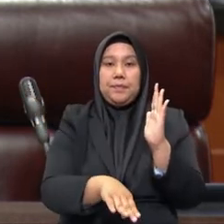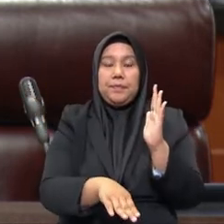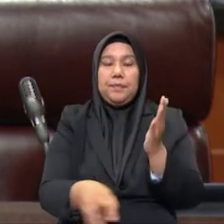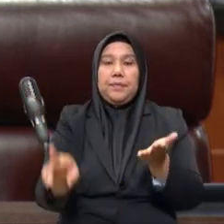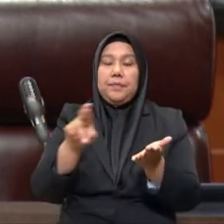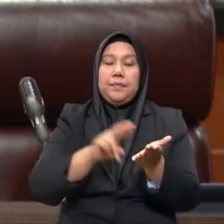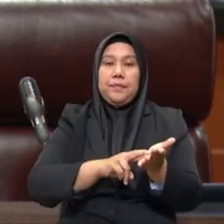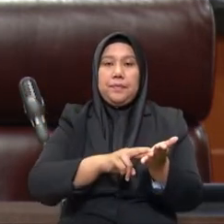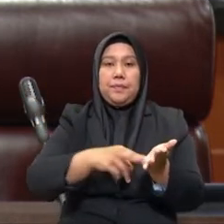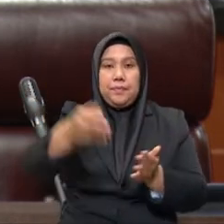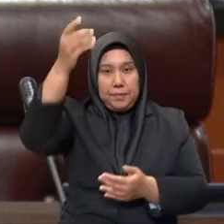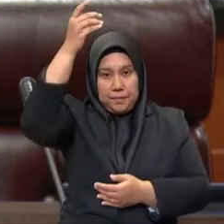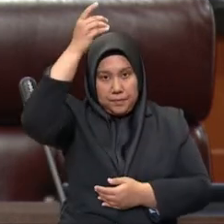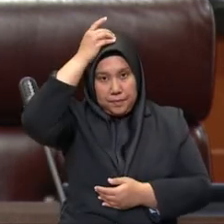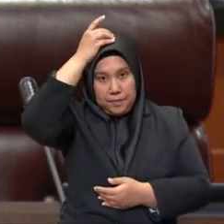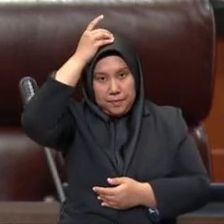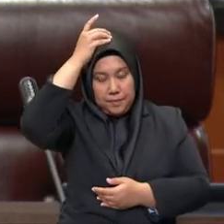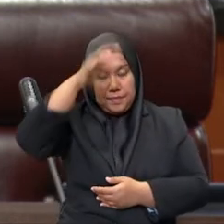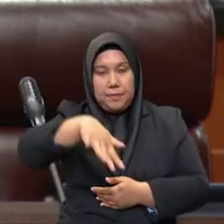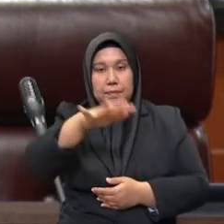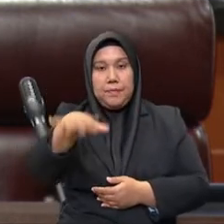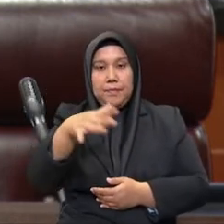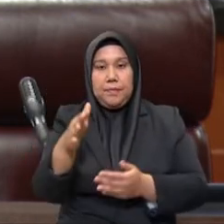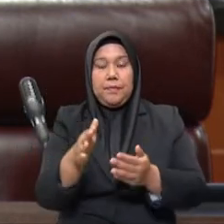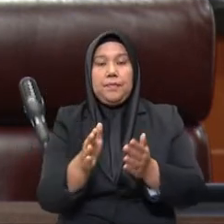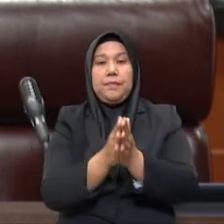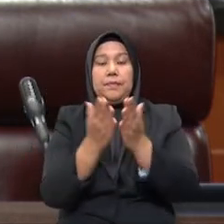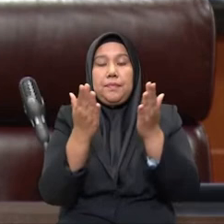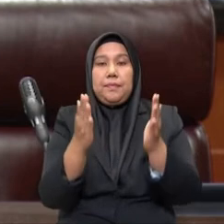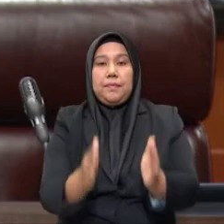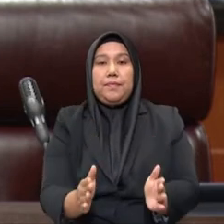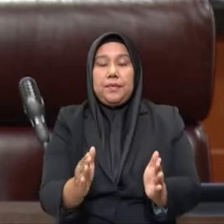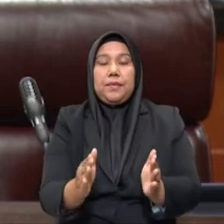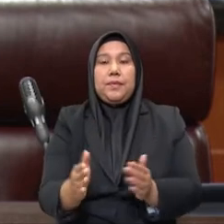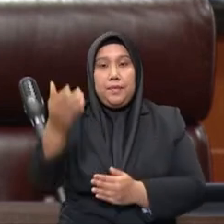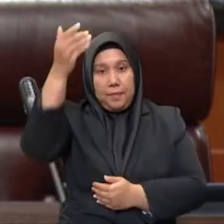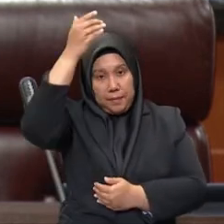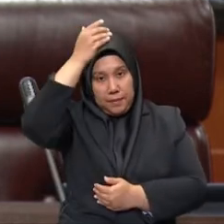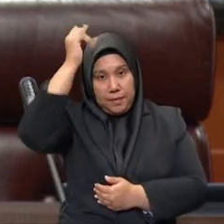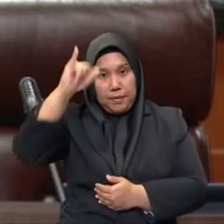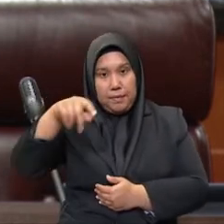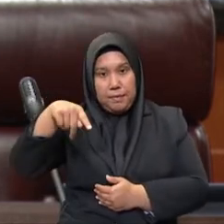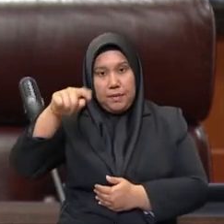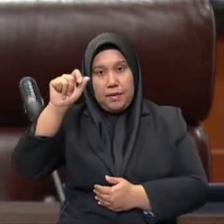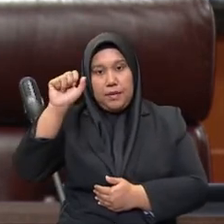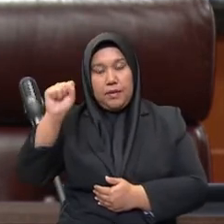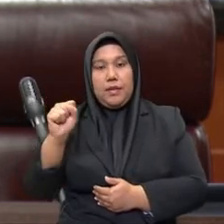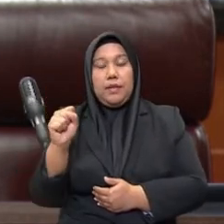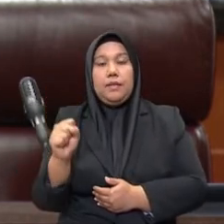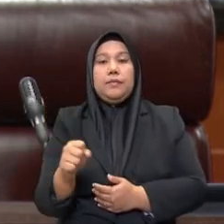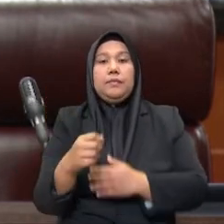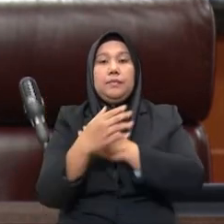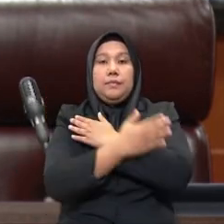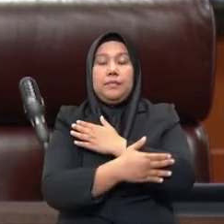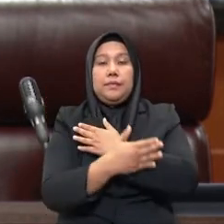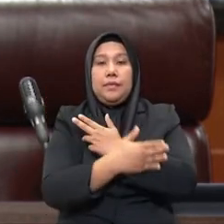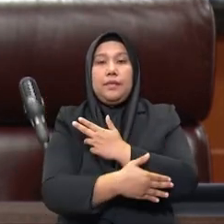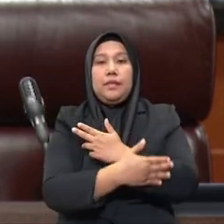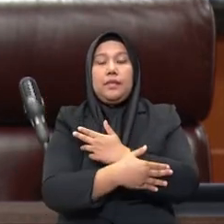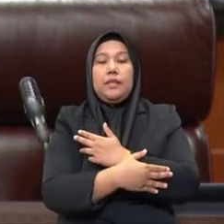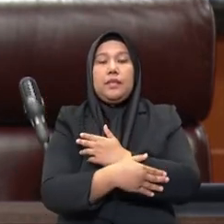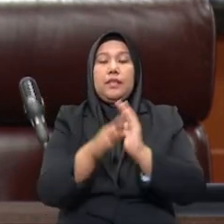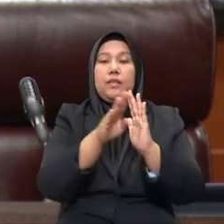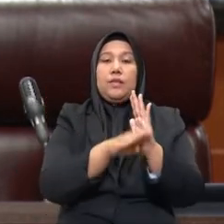jururawat berdaftar dalam kalangan graduan diploma kejururawatan IPTS. Dan yang ketiga, negara bakal mengalami kekurangan